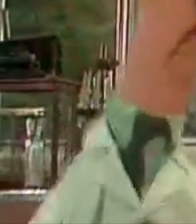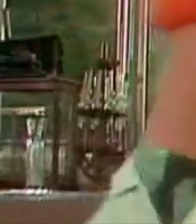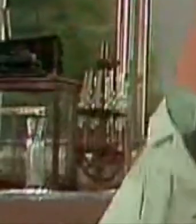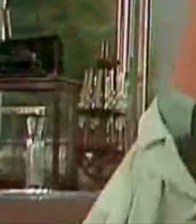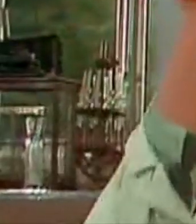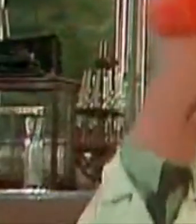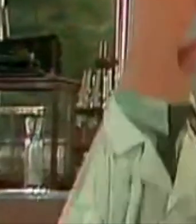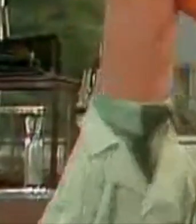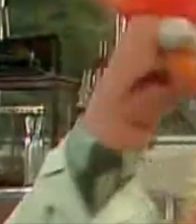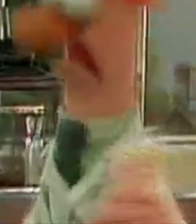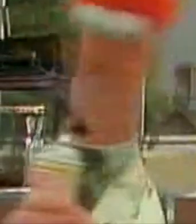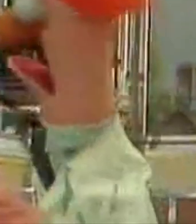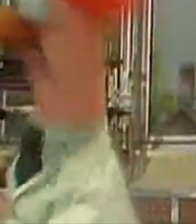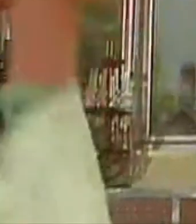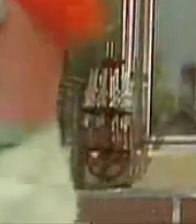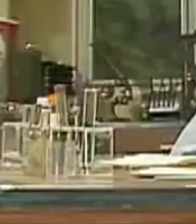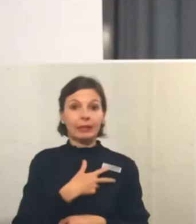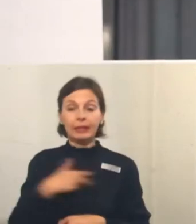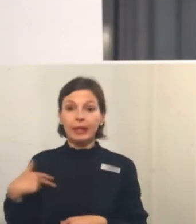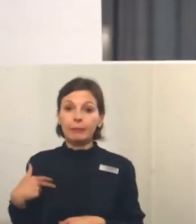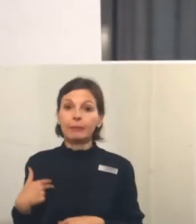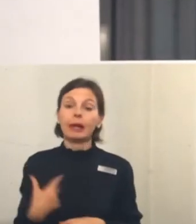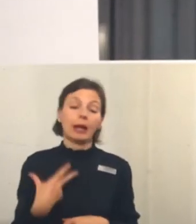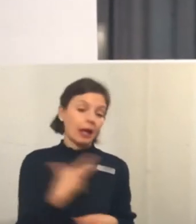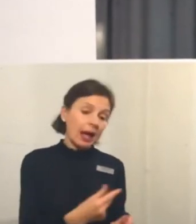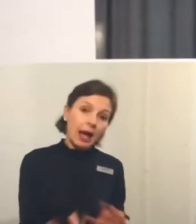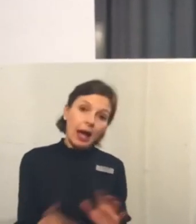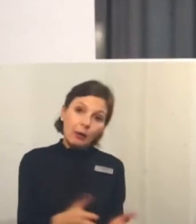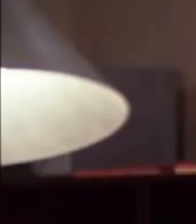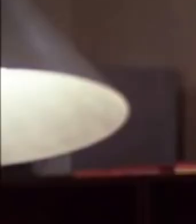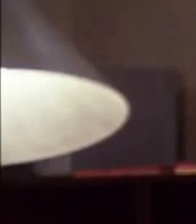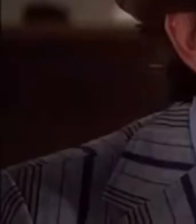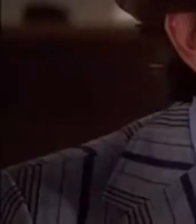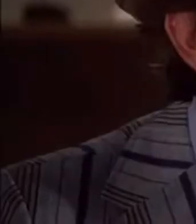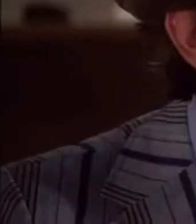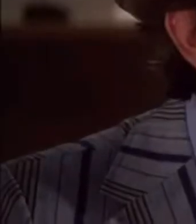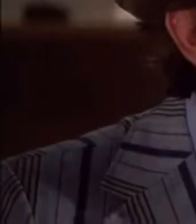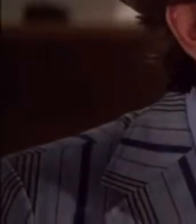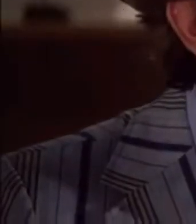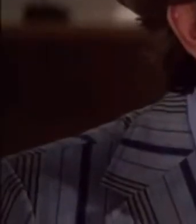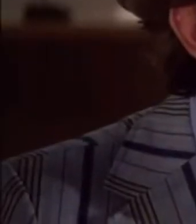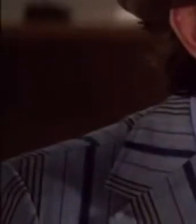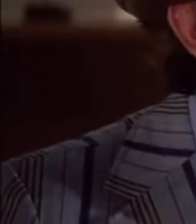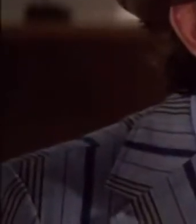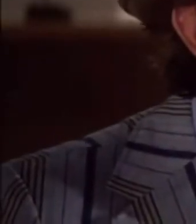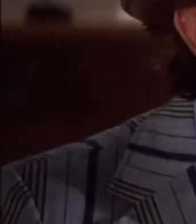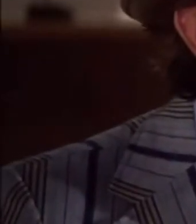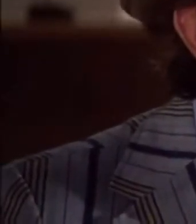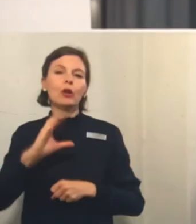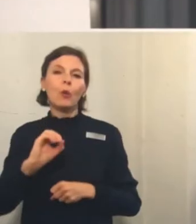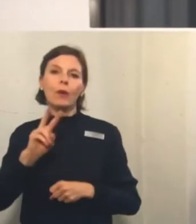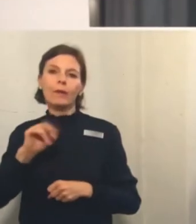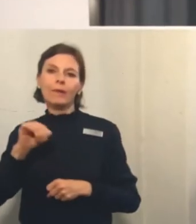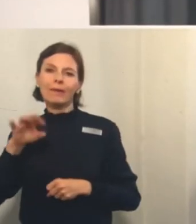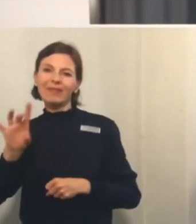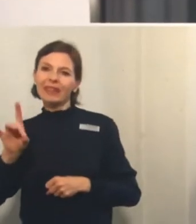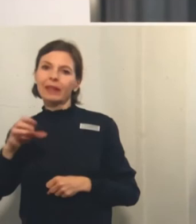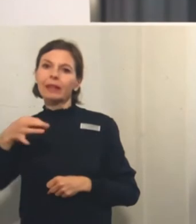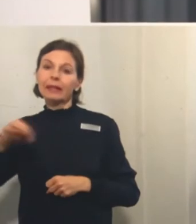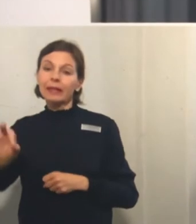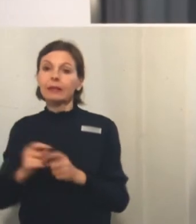nødvendigt at aflive alle i Danmark. Det gælder desværre også. Ja, nej. Ja, nej. For